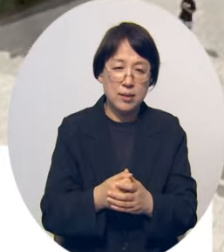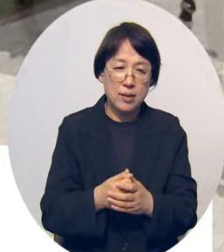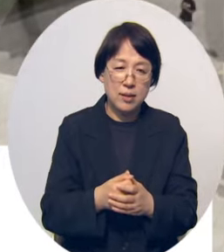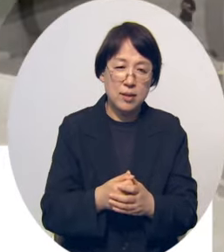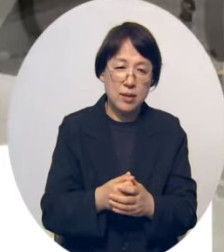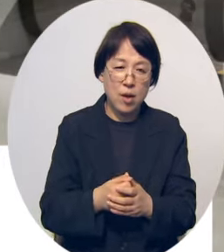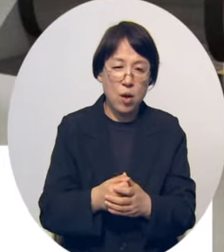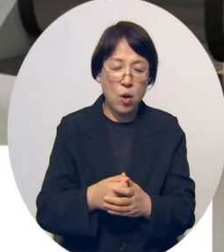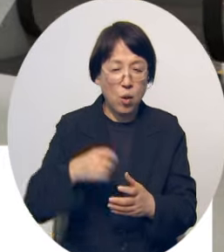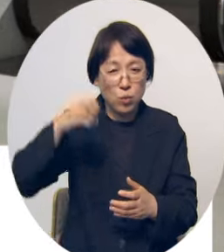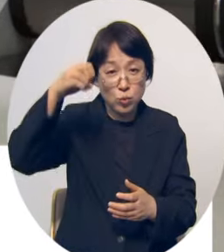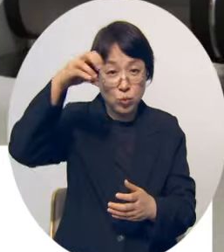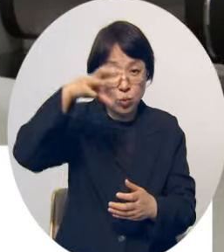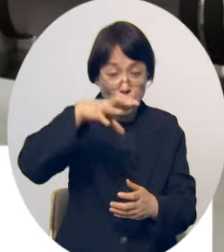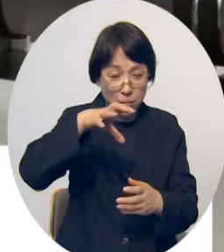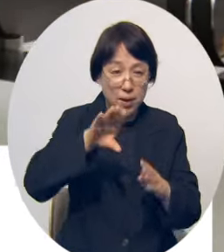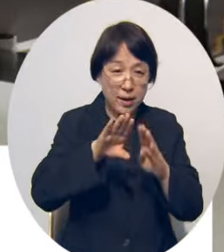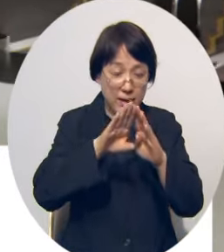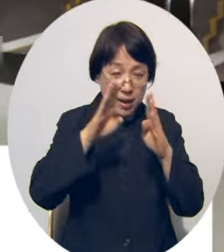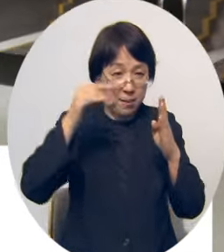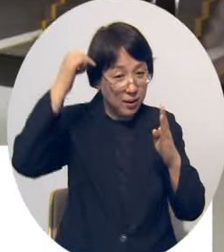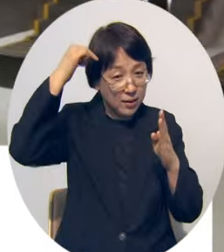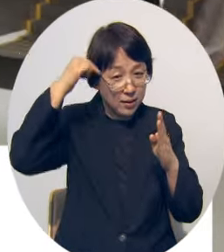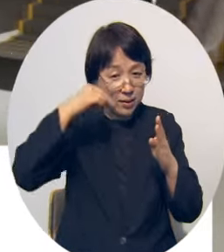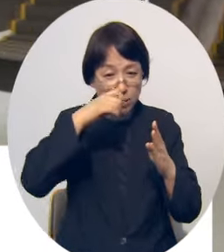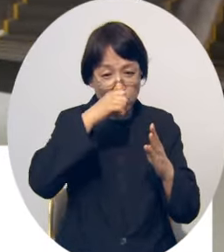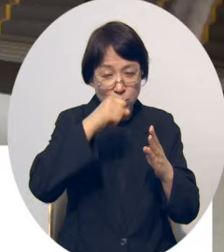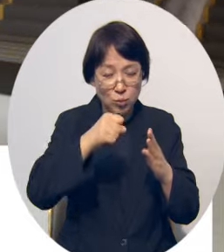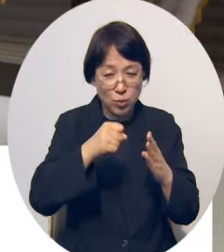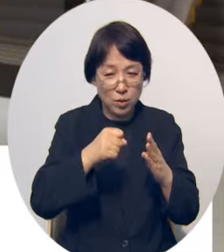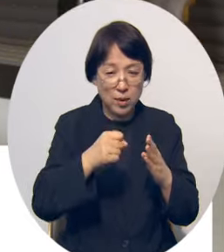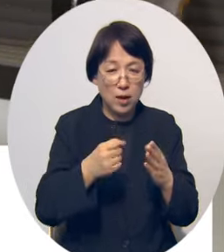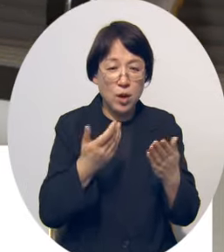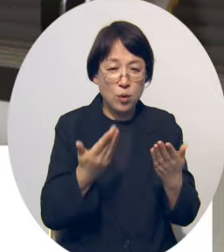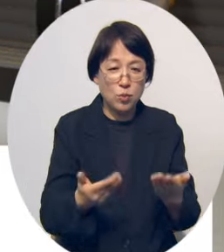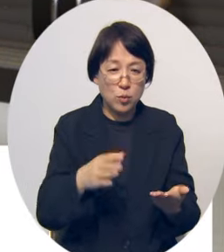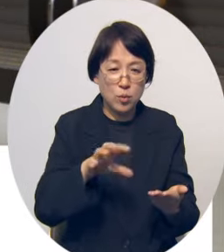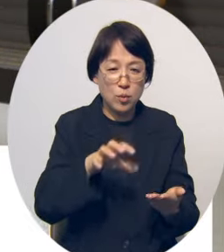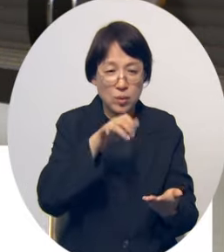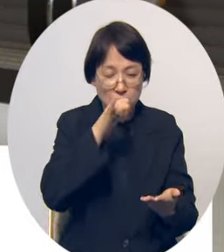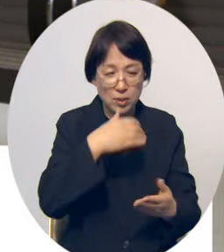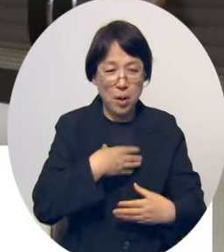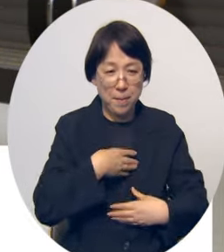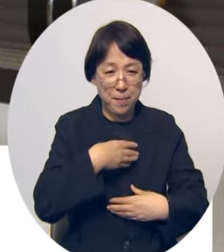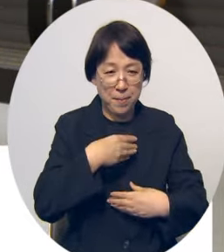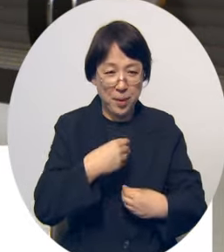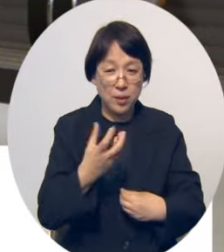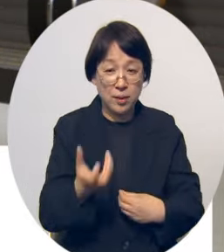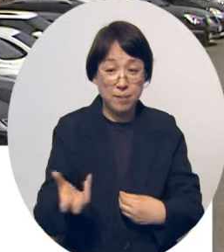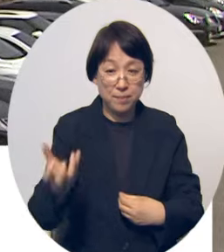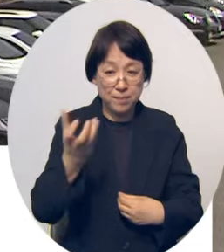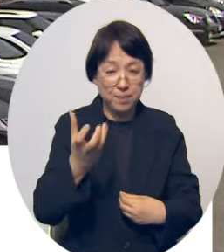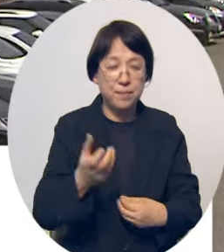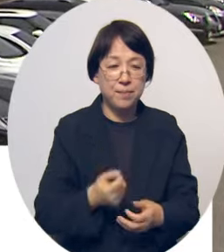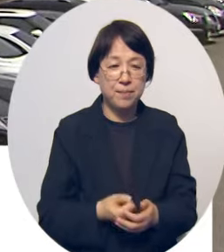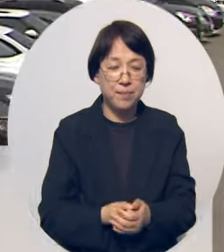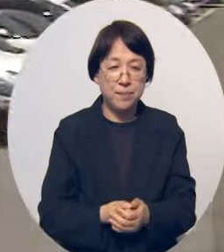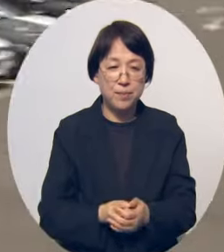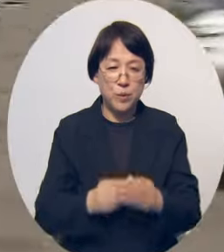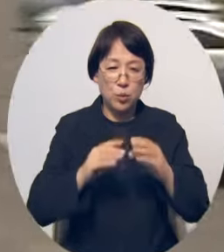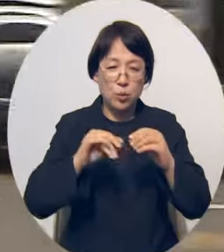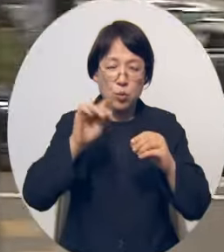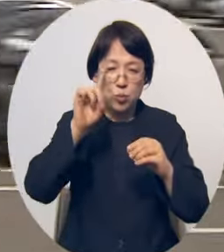조명으로 개방감을 더한 대합실과 이용자 쉼터도 마련해 탑승객들의 편의성도 높였습니다.